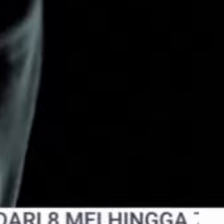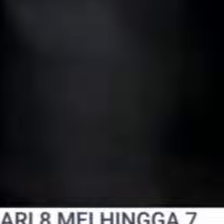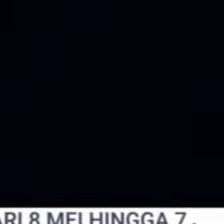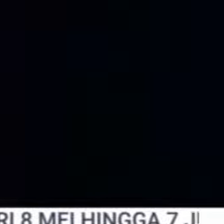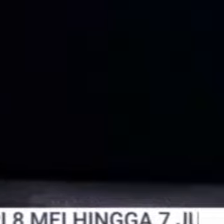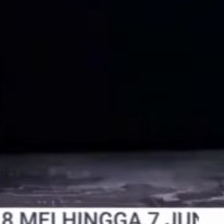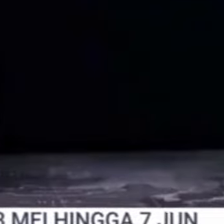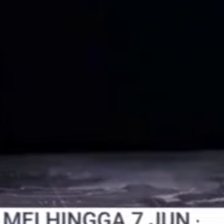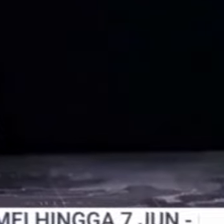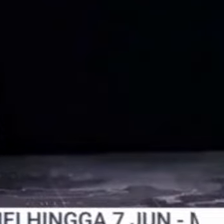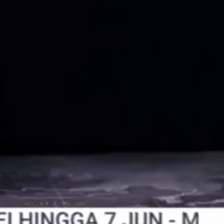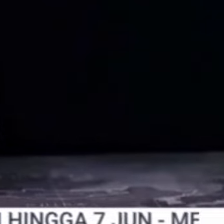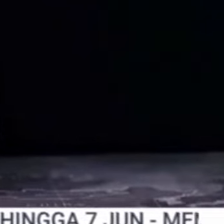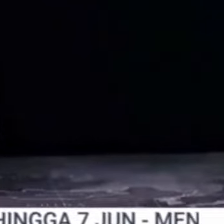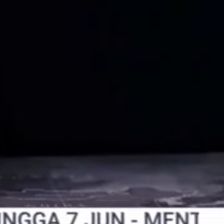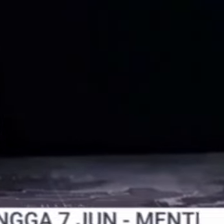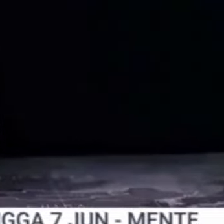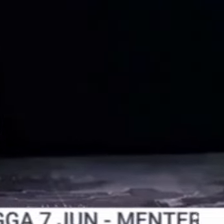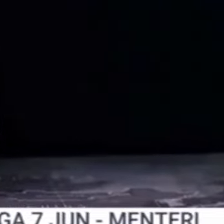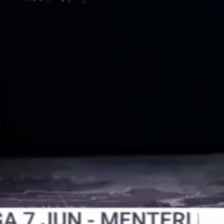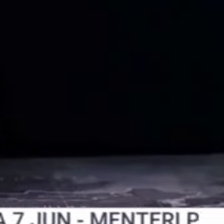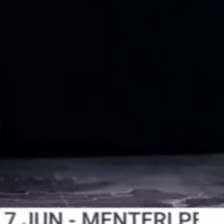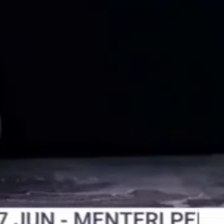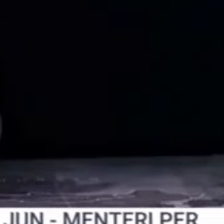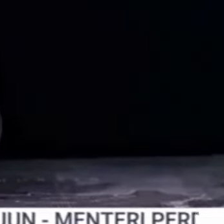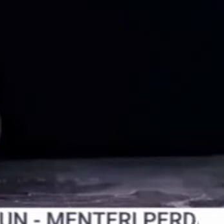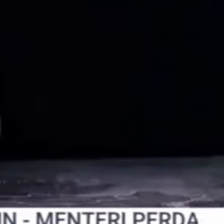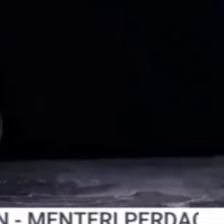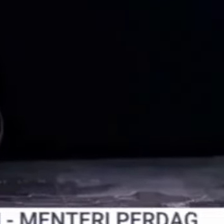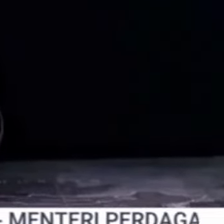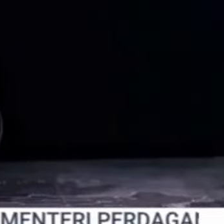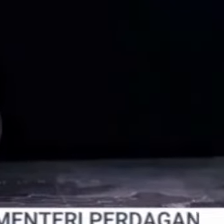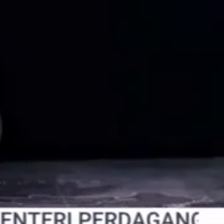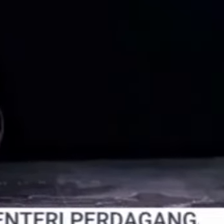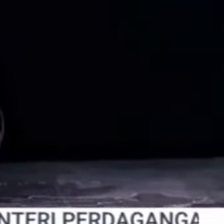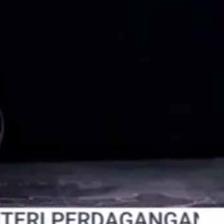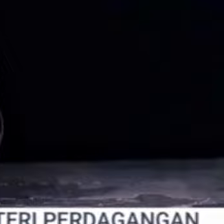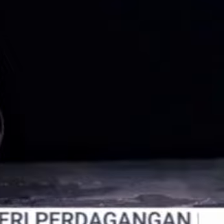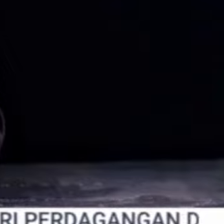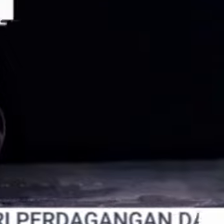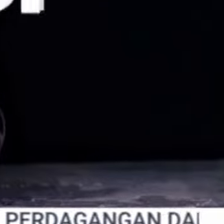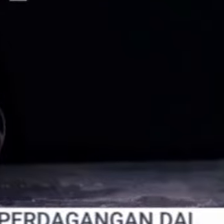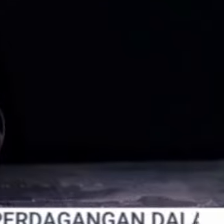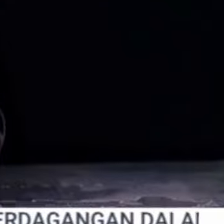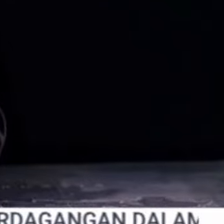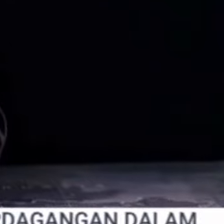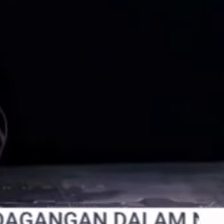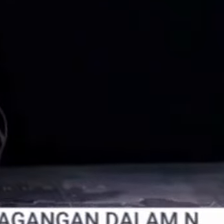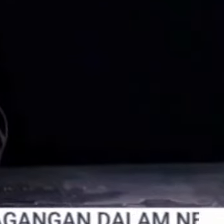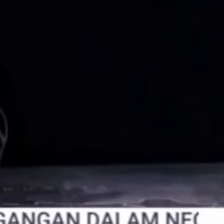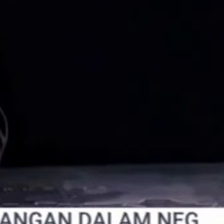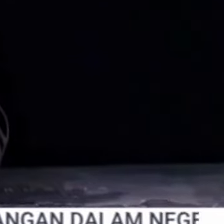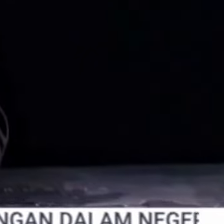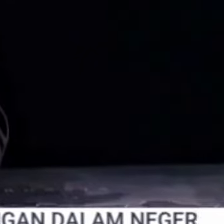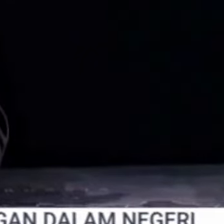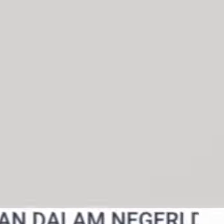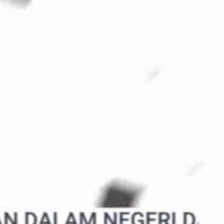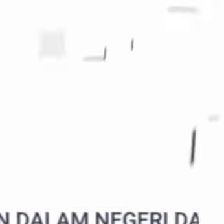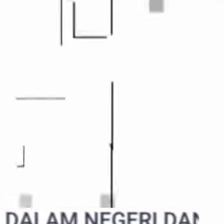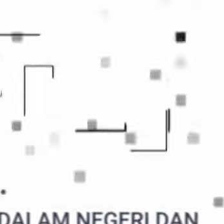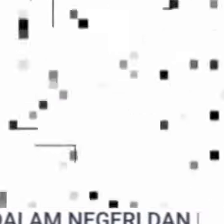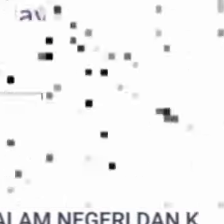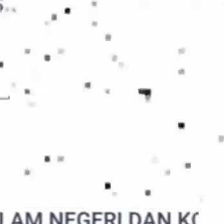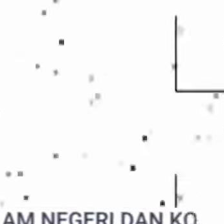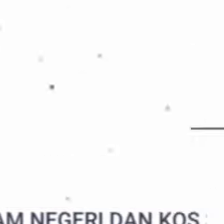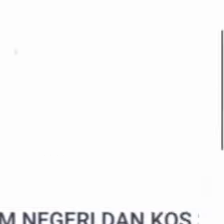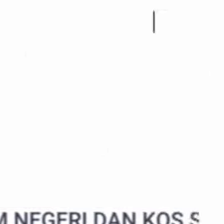Ringgit bersama cegah berita palsu setiap para fakta bukan dusta tidak pasti jangan kongsi